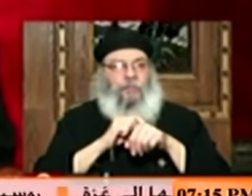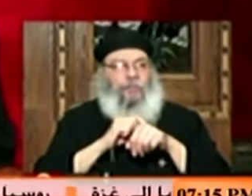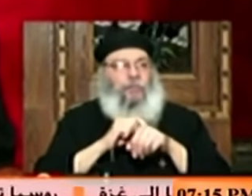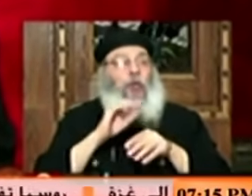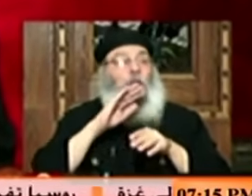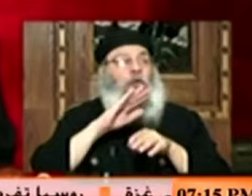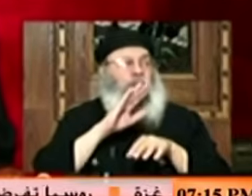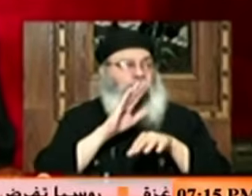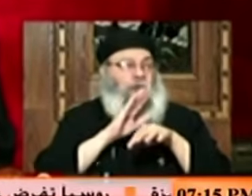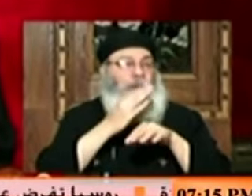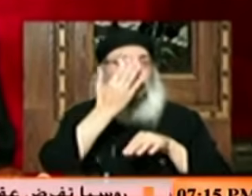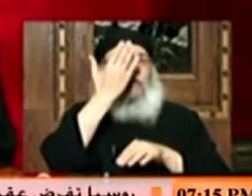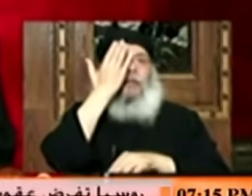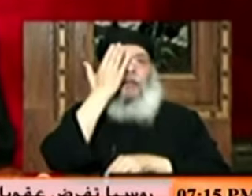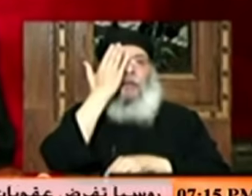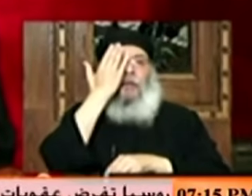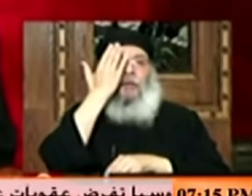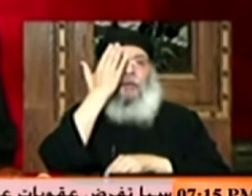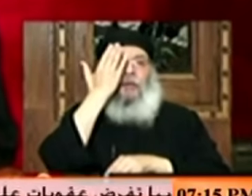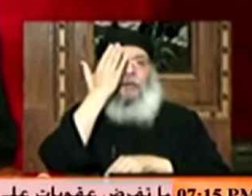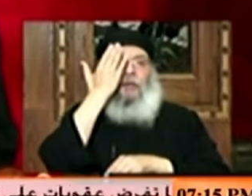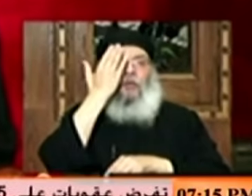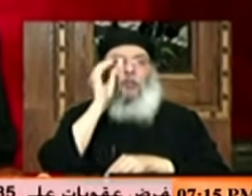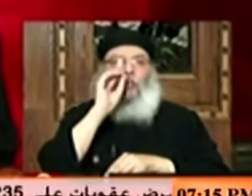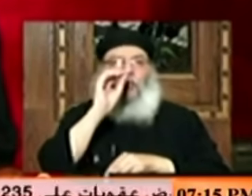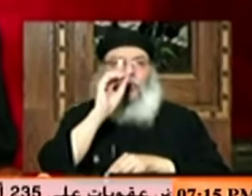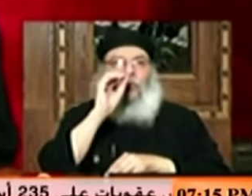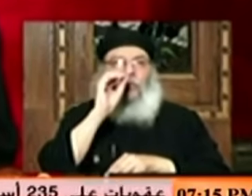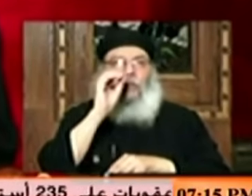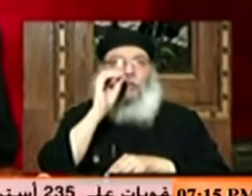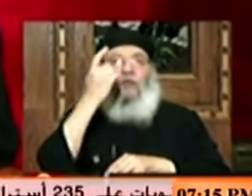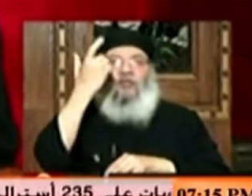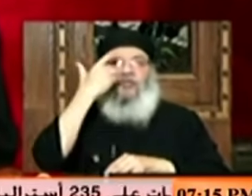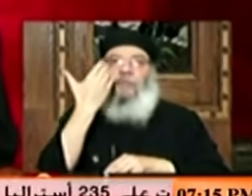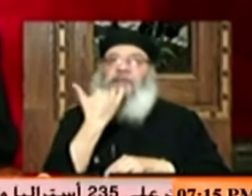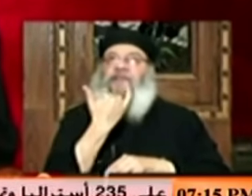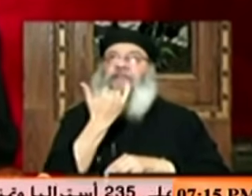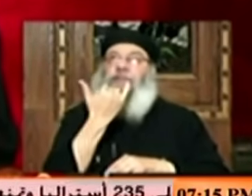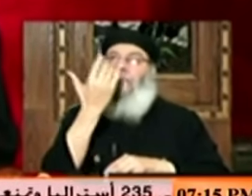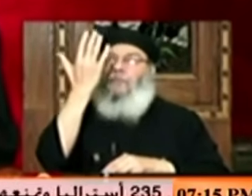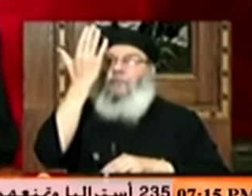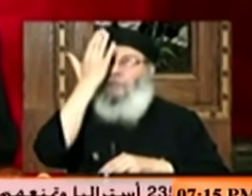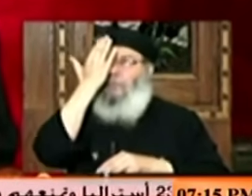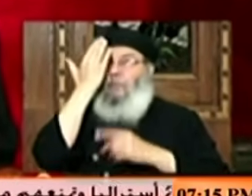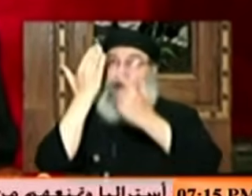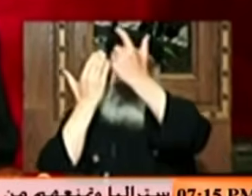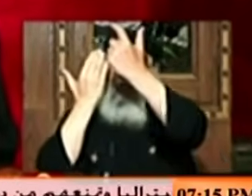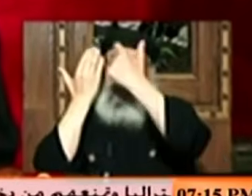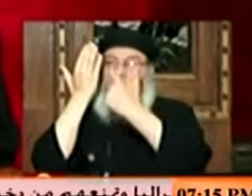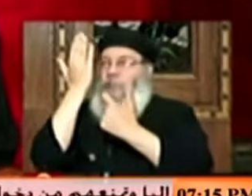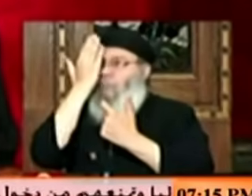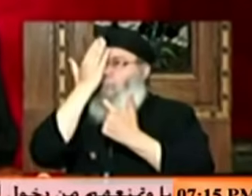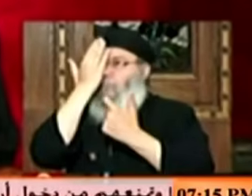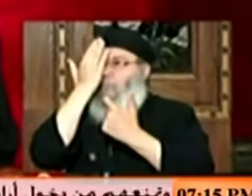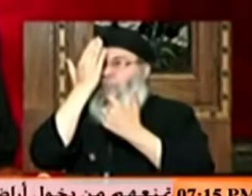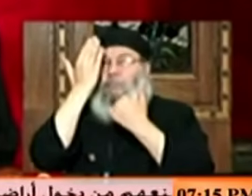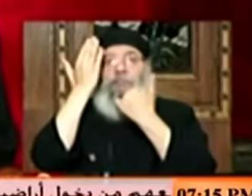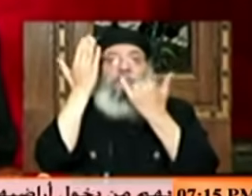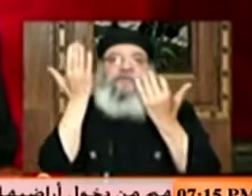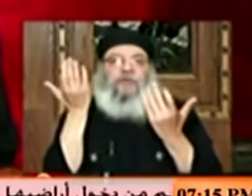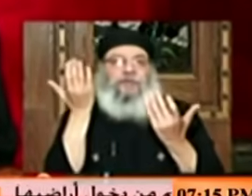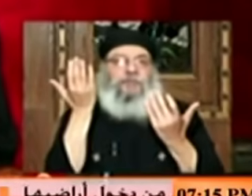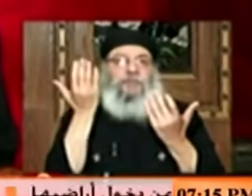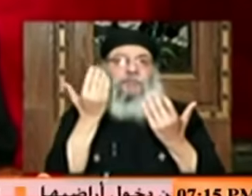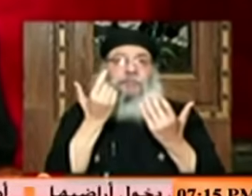ايدين حد تاني على عينيه ويقول هي فين الشمس واخدين بالكم حط ايديه على